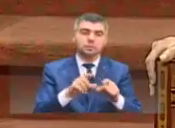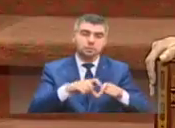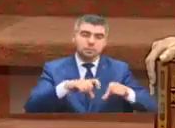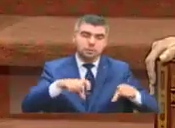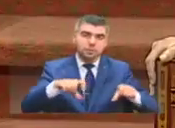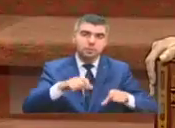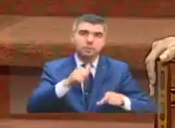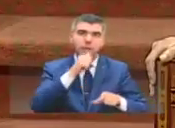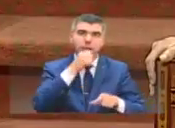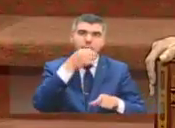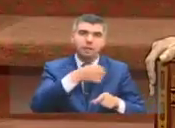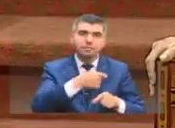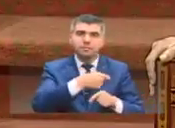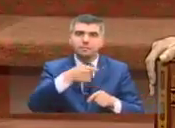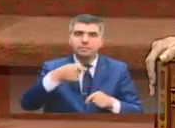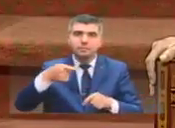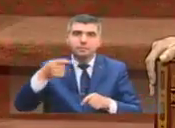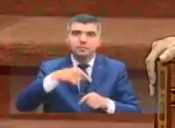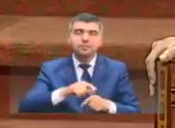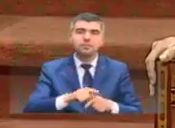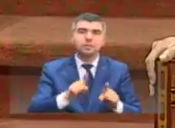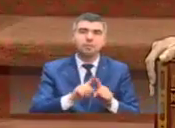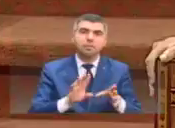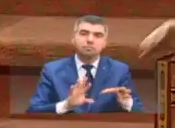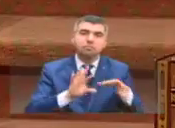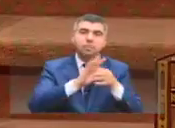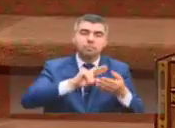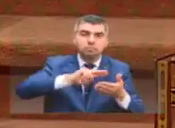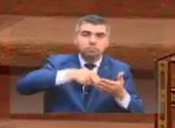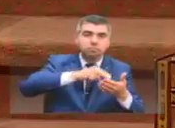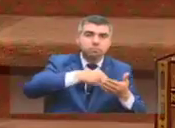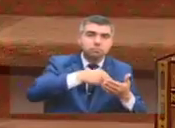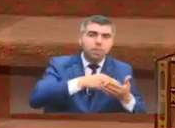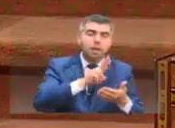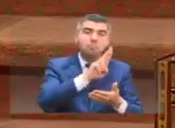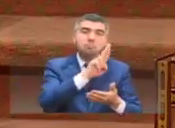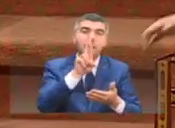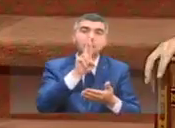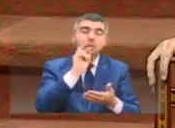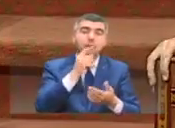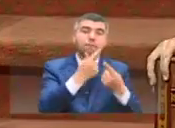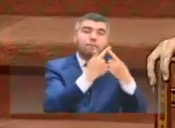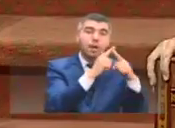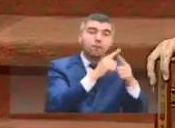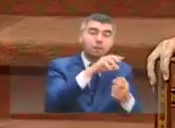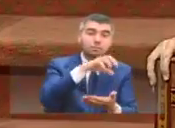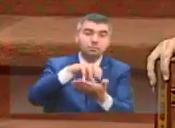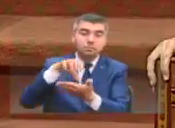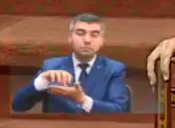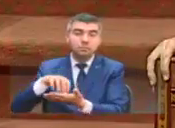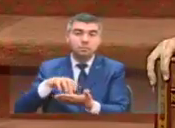الماء الصالح للشرب، وعن مآل الاتفاقيات التي وقعت أمام أنظار صاحب الجلالة في مختلف جهات